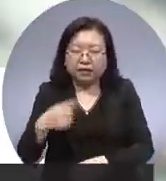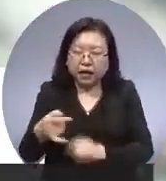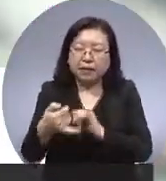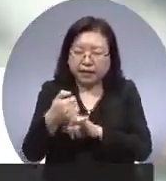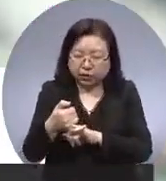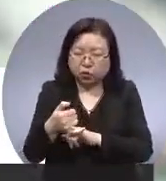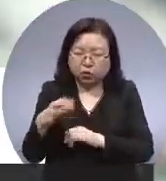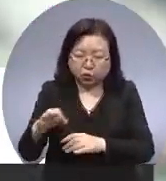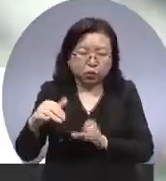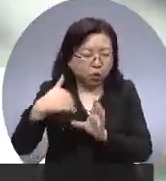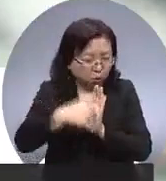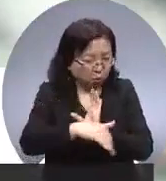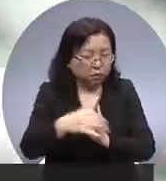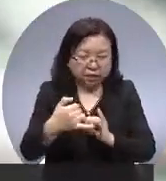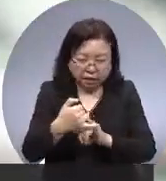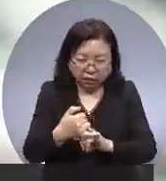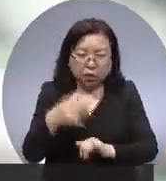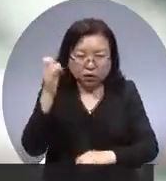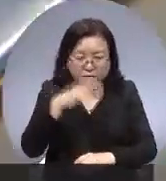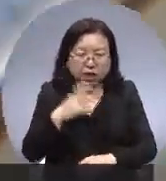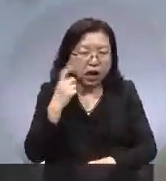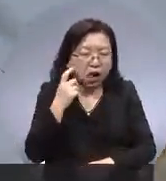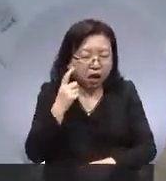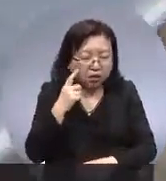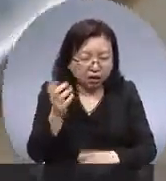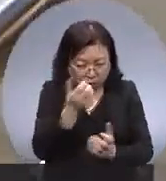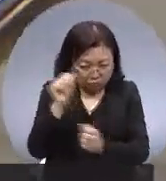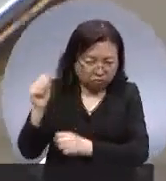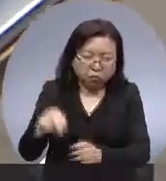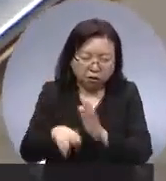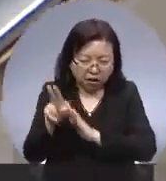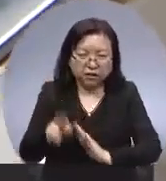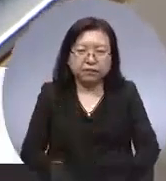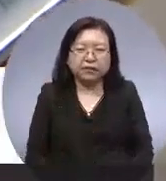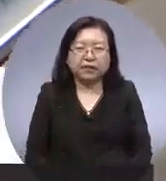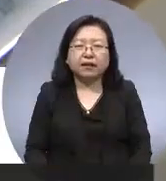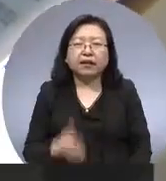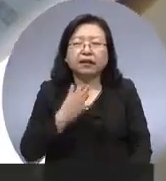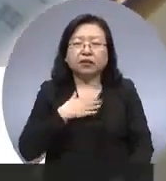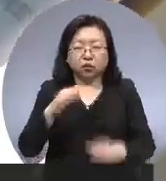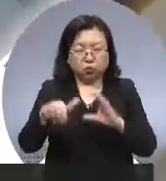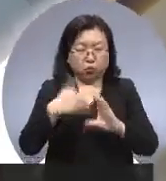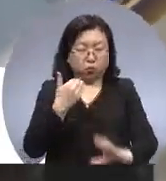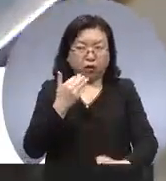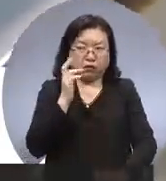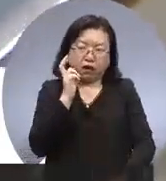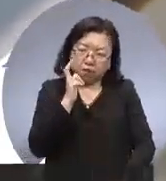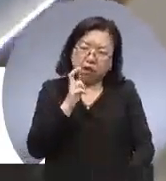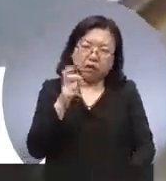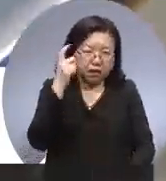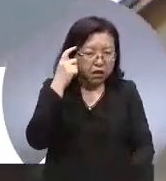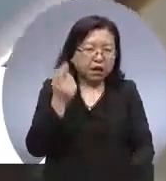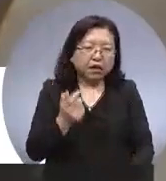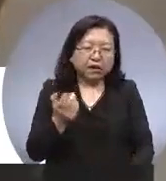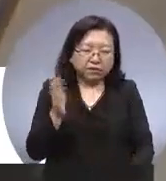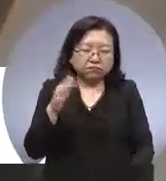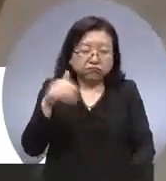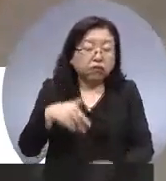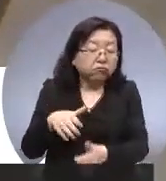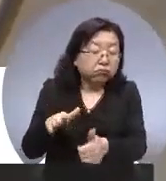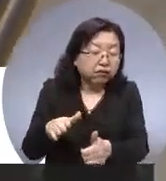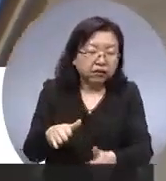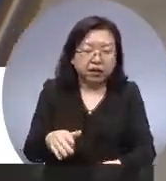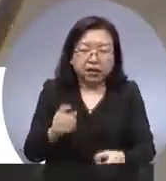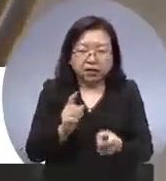돈을 보냈다고 속이고 그대로 달아난 겁니다 아 저도 알렸다 살아서 보낸 거 였는데 곡의 직접 행동에 뱅기 에 들어가